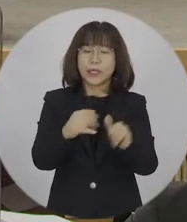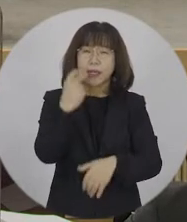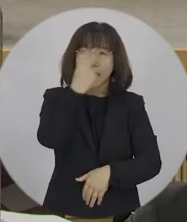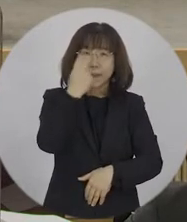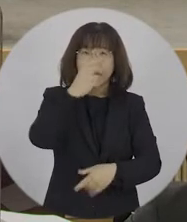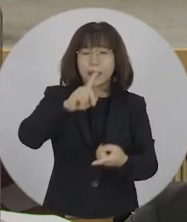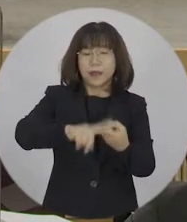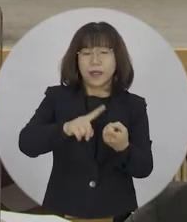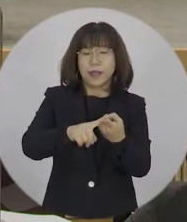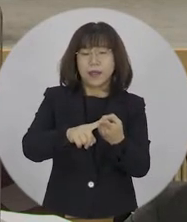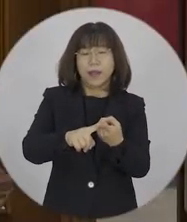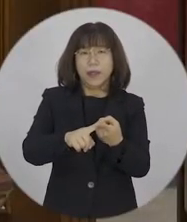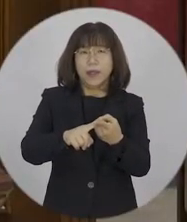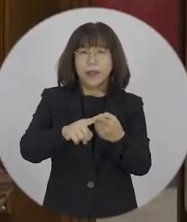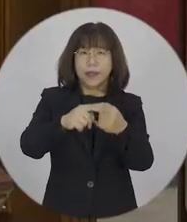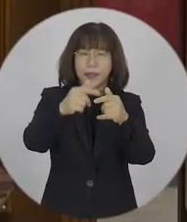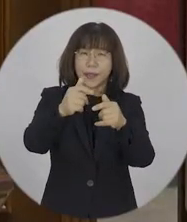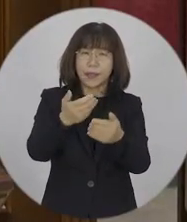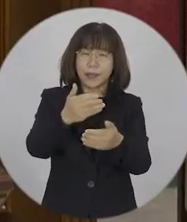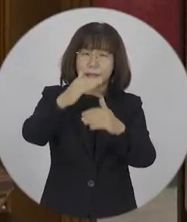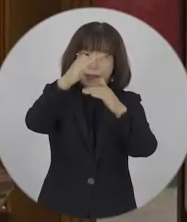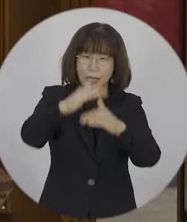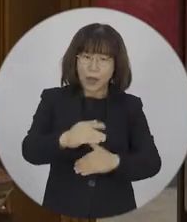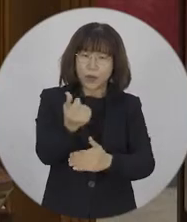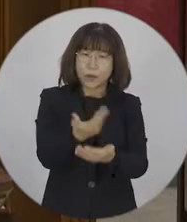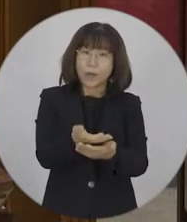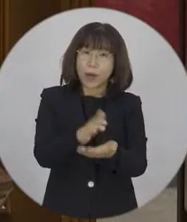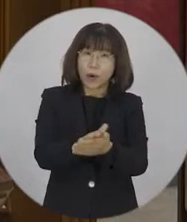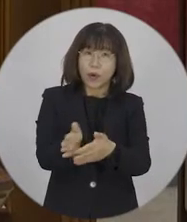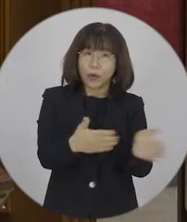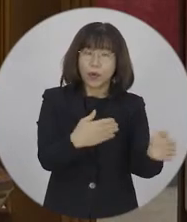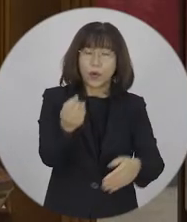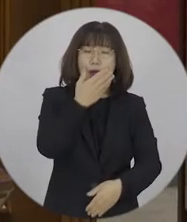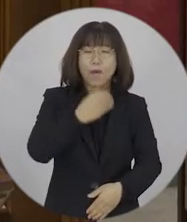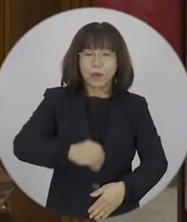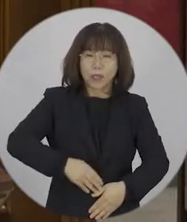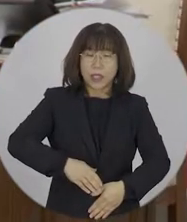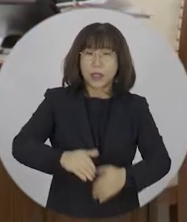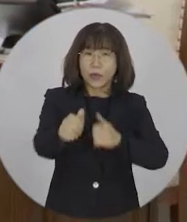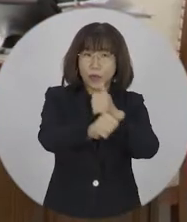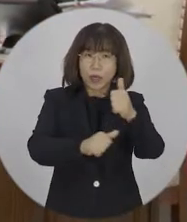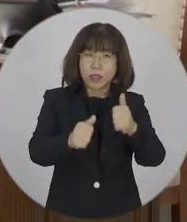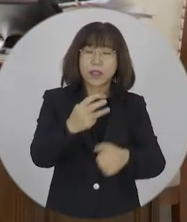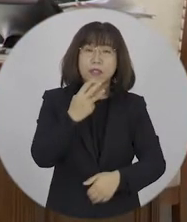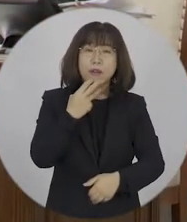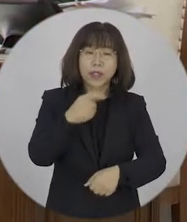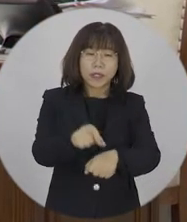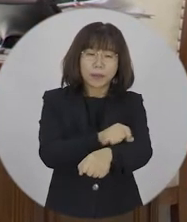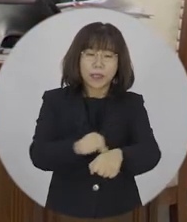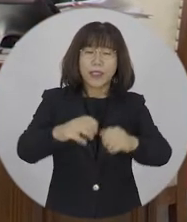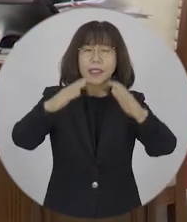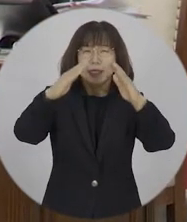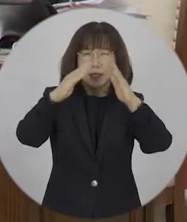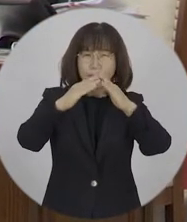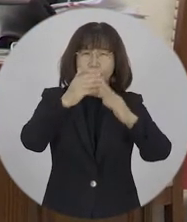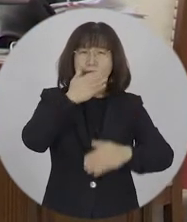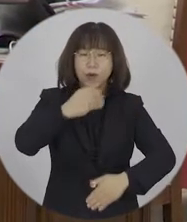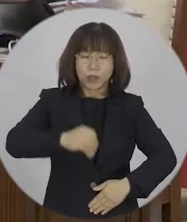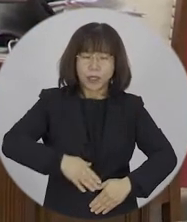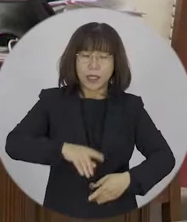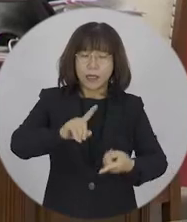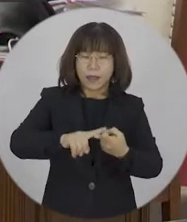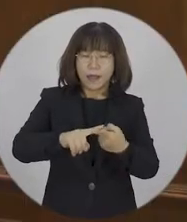주민감사청구 에 관한 조례 일부개정조례안 등 7건 을 미래 복지 위원회 에서는 서울특별시 강서구